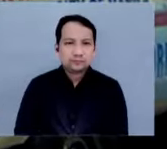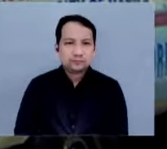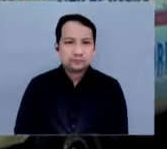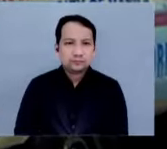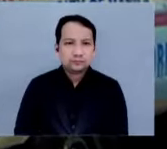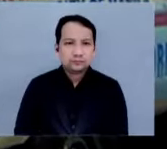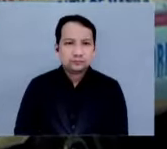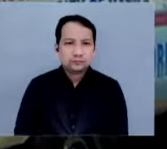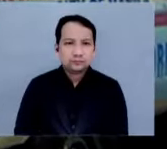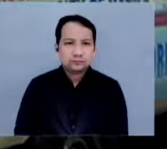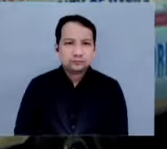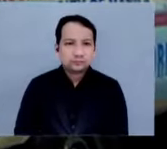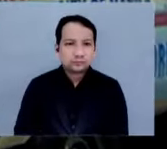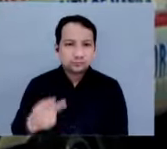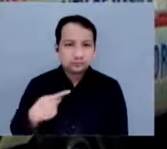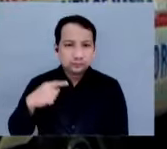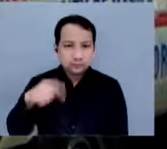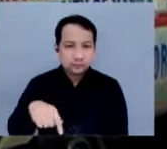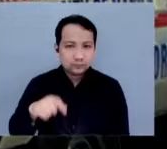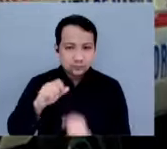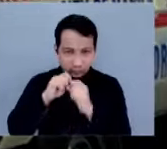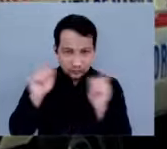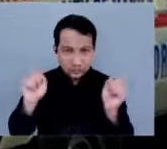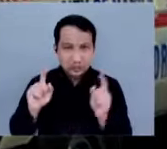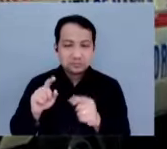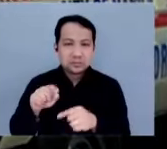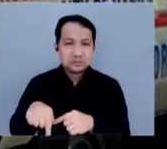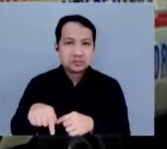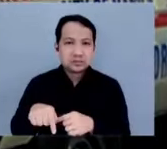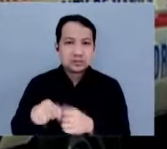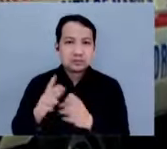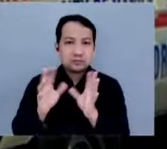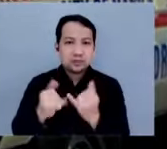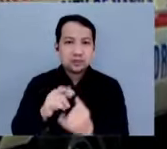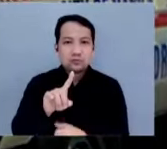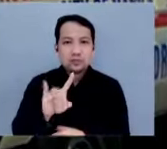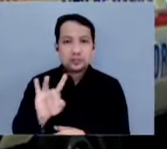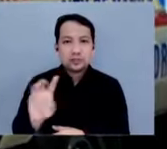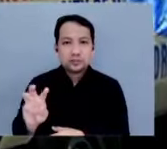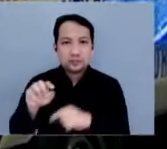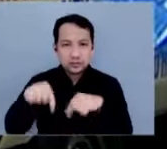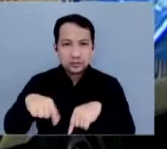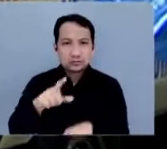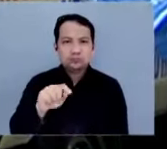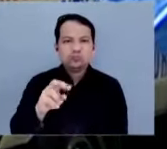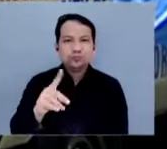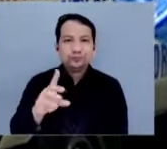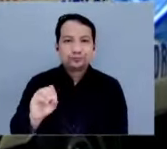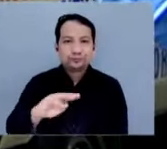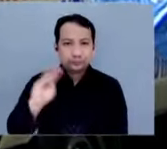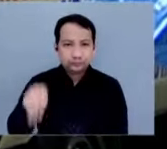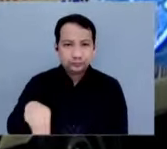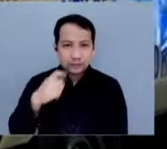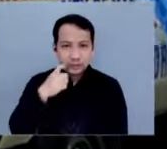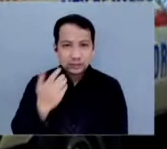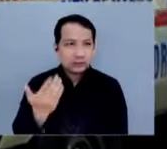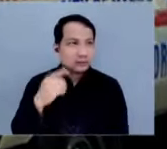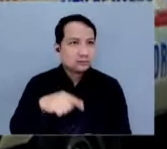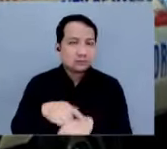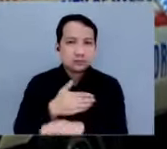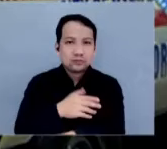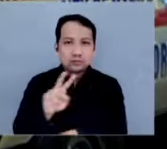Maui, sunog nga ang gumising sa mga residente ng Barangay 186 dito sa Tondo, Maynila kaninang bago mag-alas 2 ng madaling